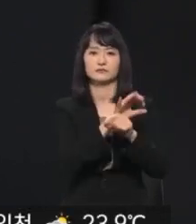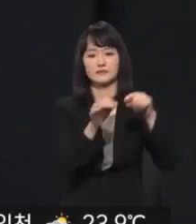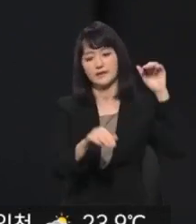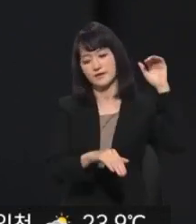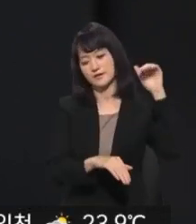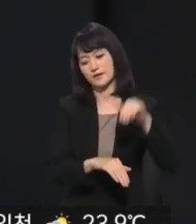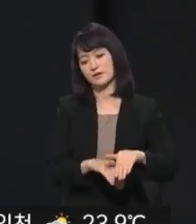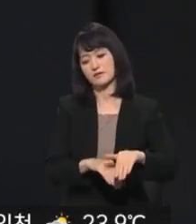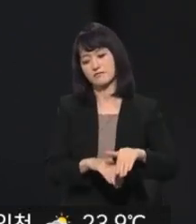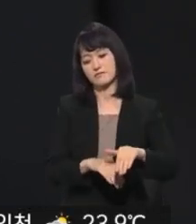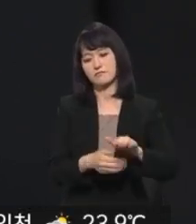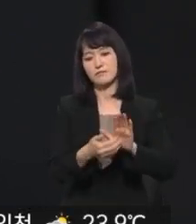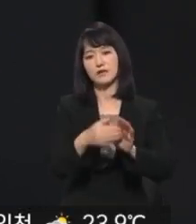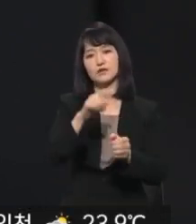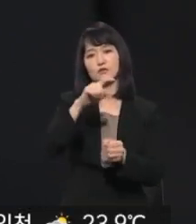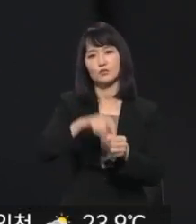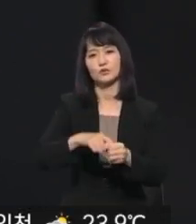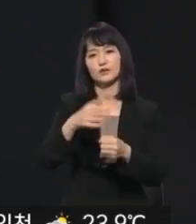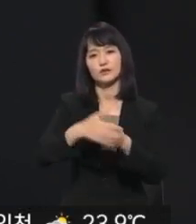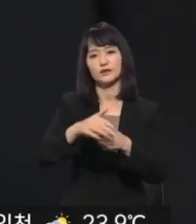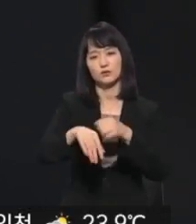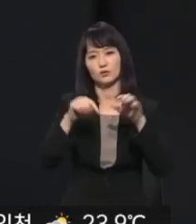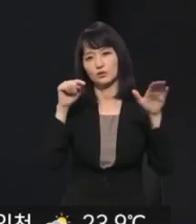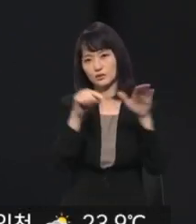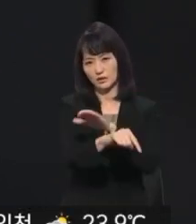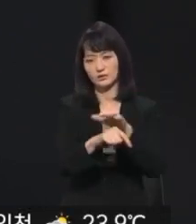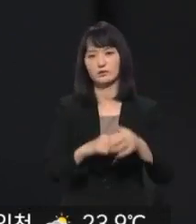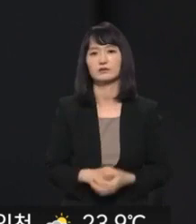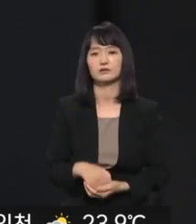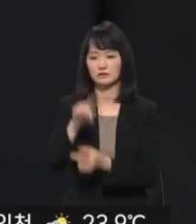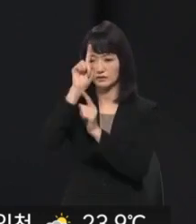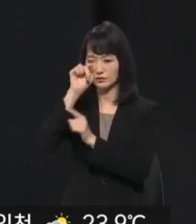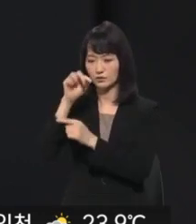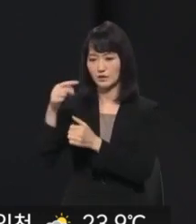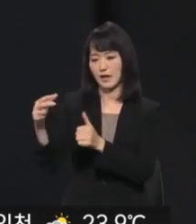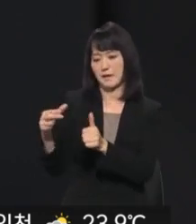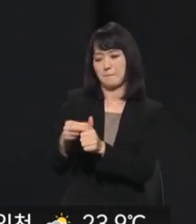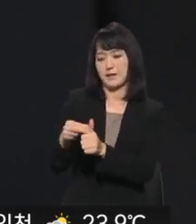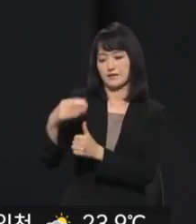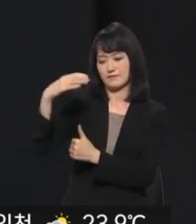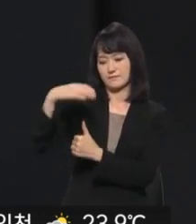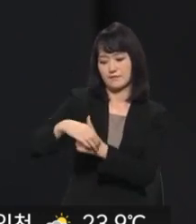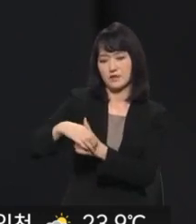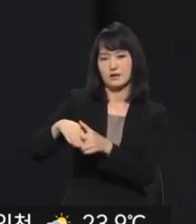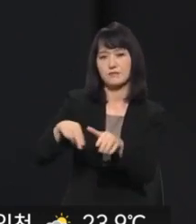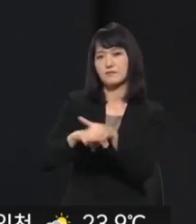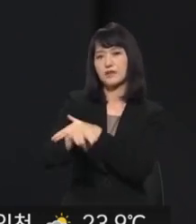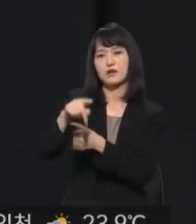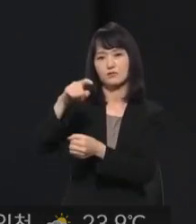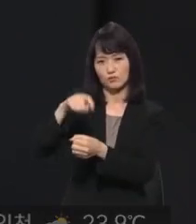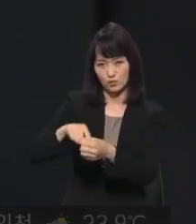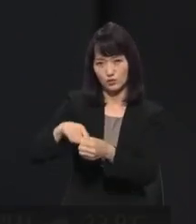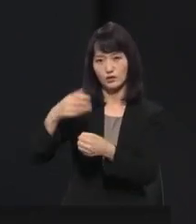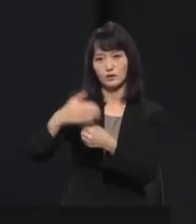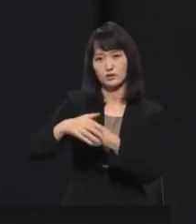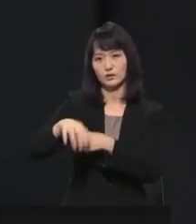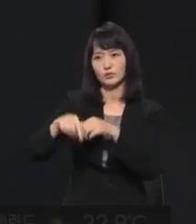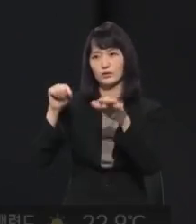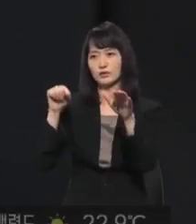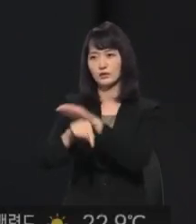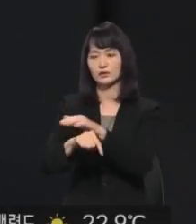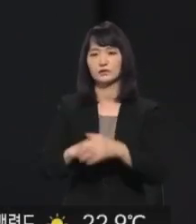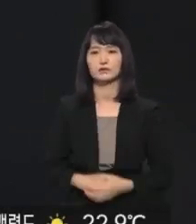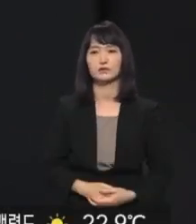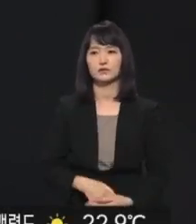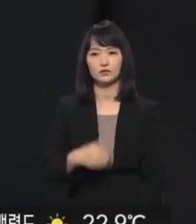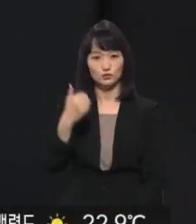위해서 대부가 필요한 것이고 이준석 대표는 배신자는 프레임에서 벗어나기 위해서 대구가 필요한 상황이기 때문에 둘중에 누가 대구에